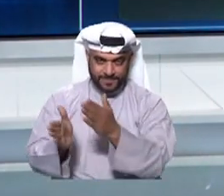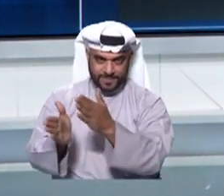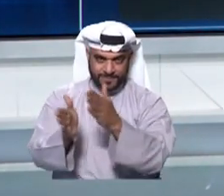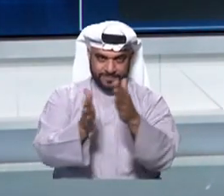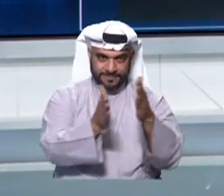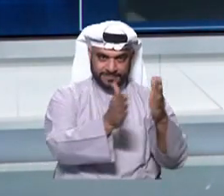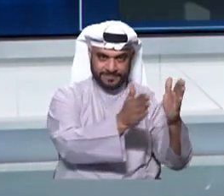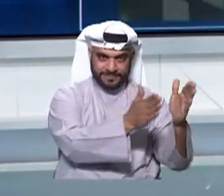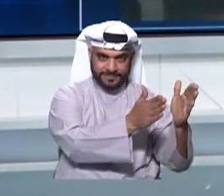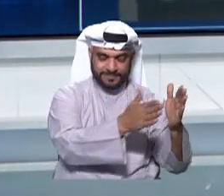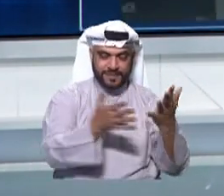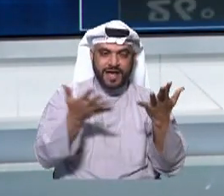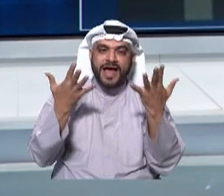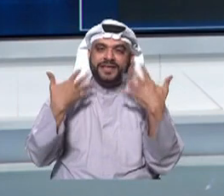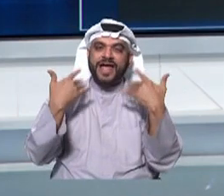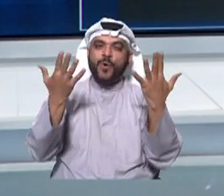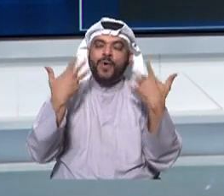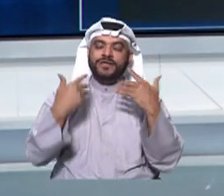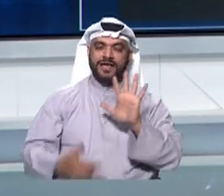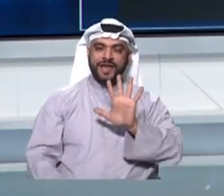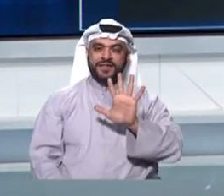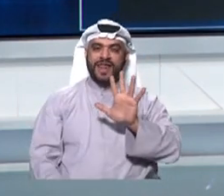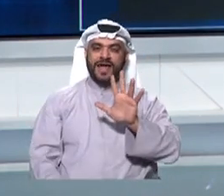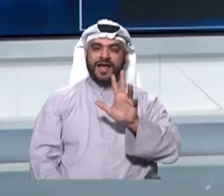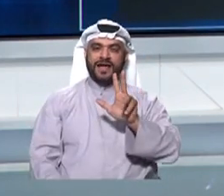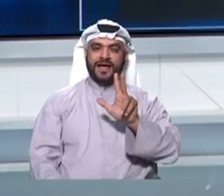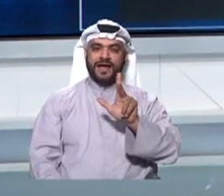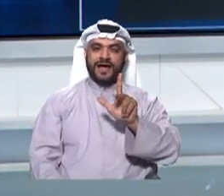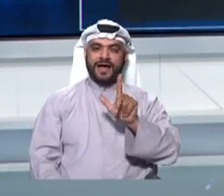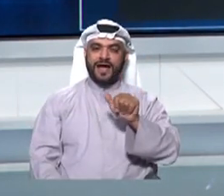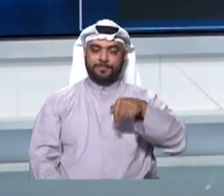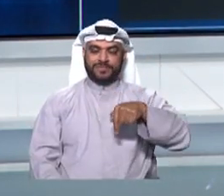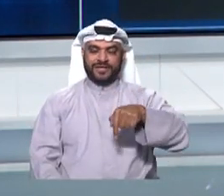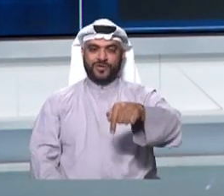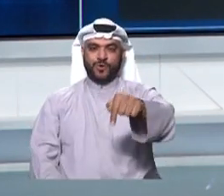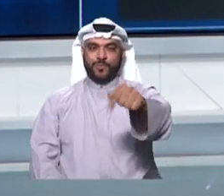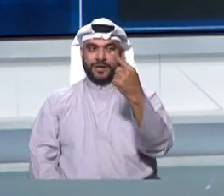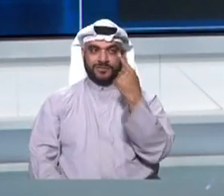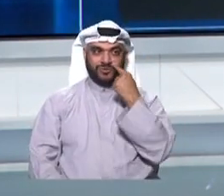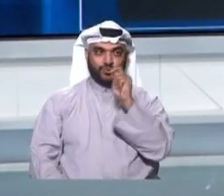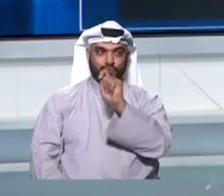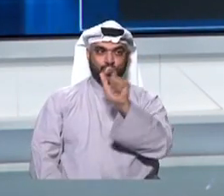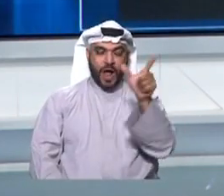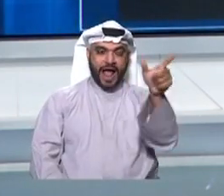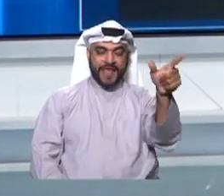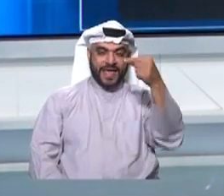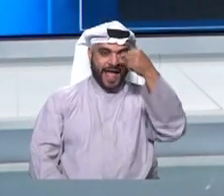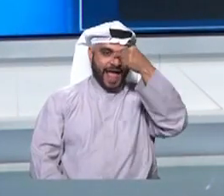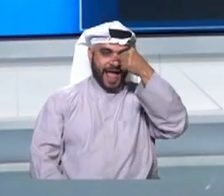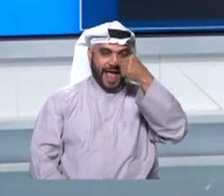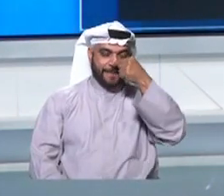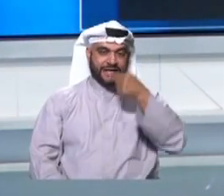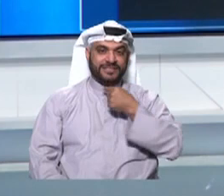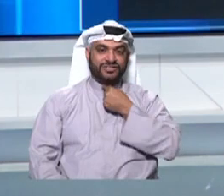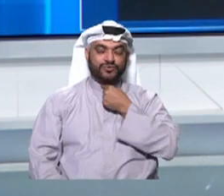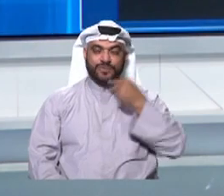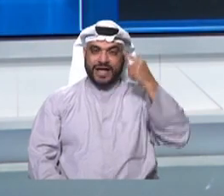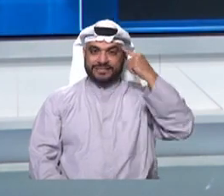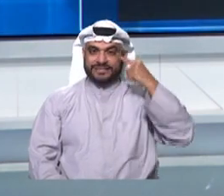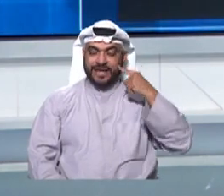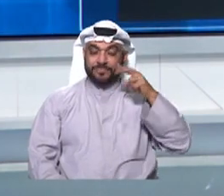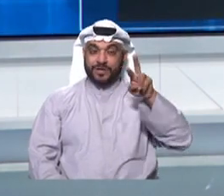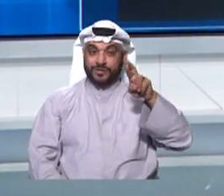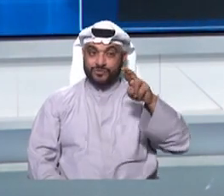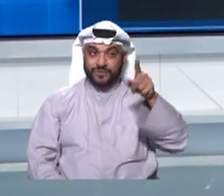5:48. أما الأجواء المتوقعة للخمسة أيام المقبلة في مدينة الكويت بمشيئة الله، باكر الخميس ظهور